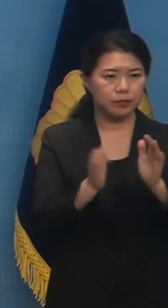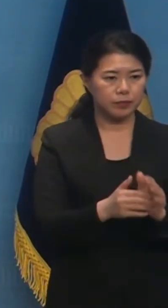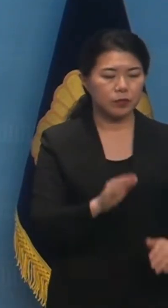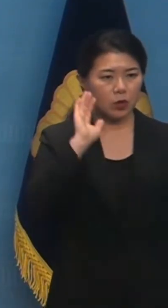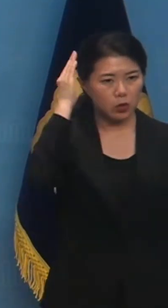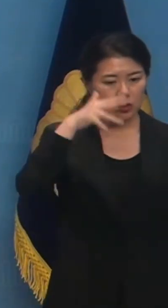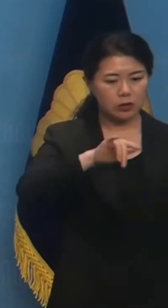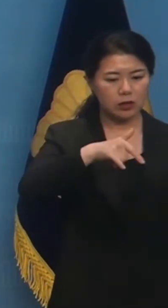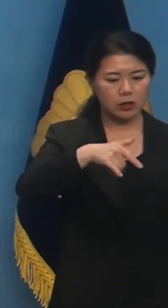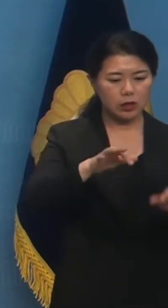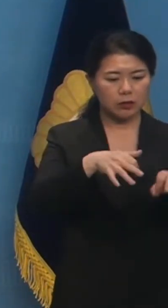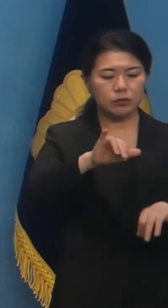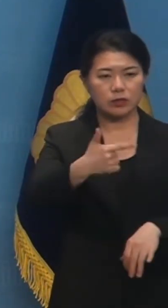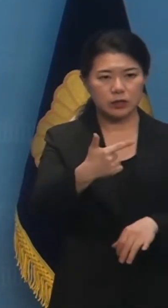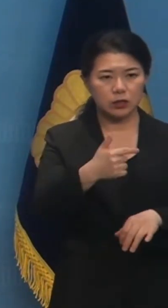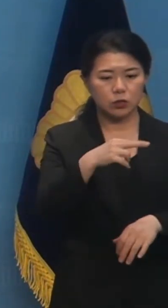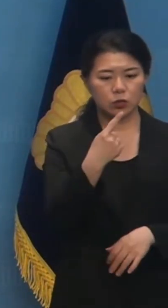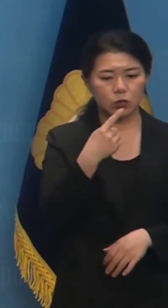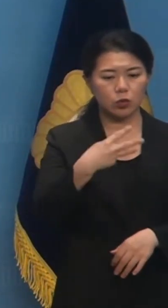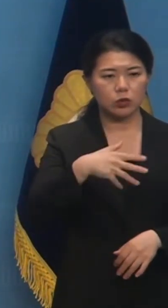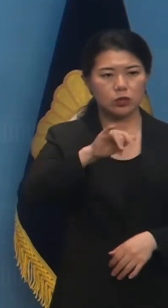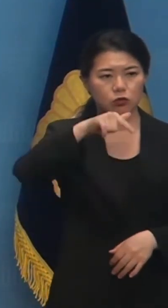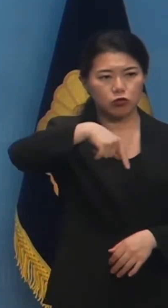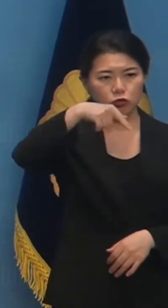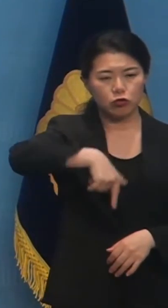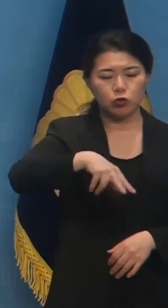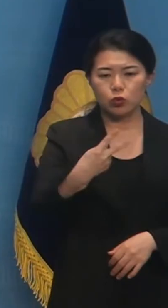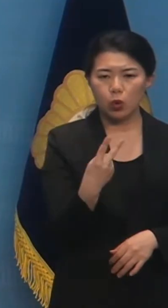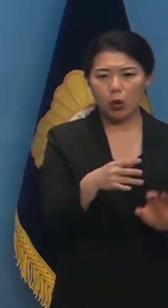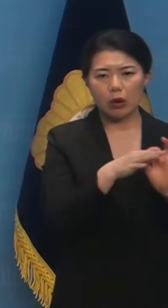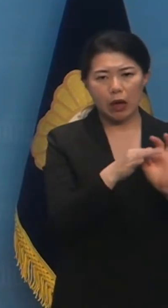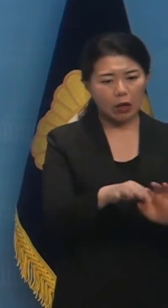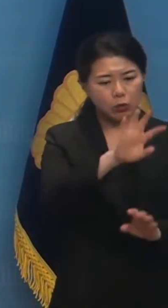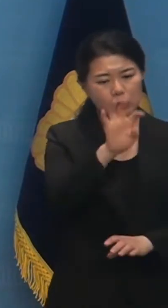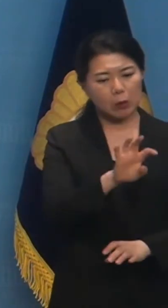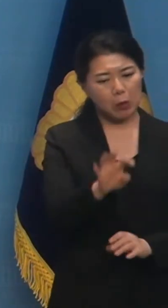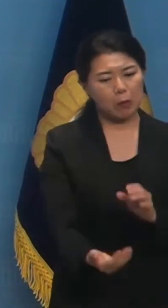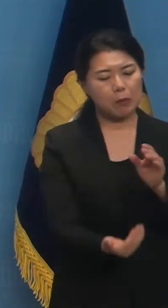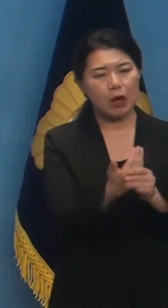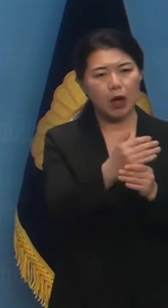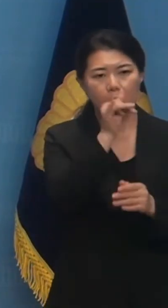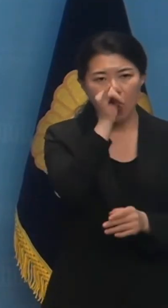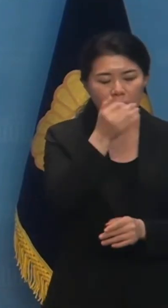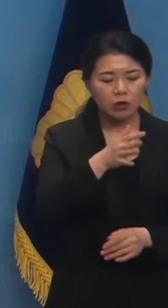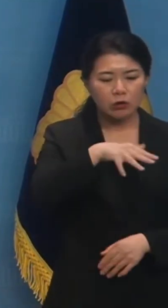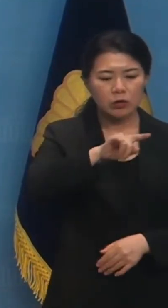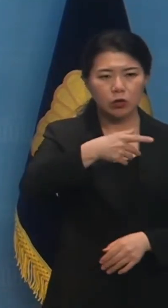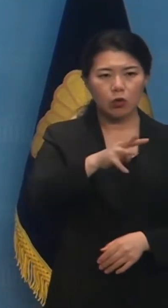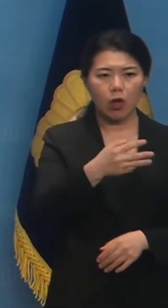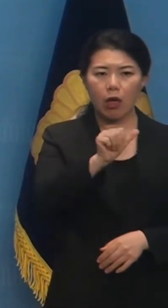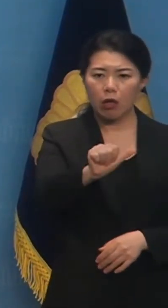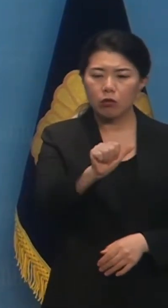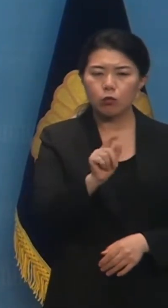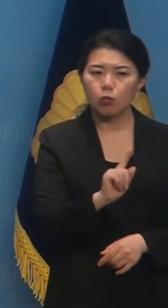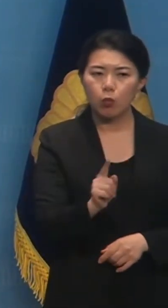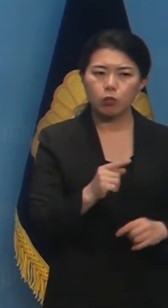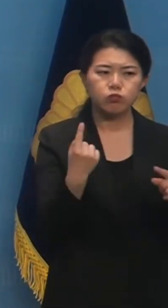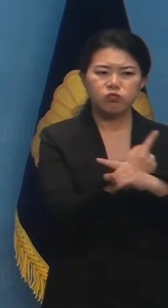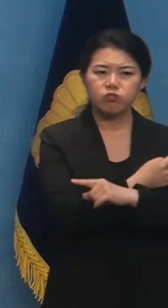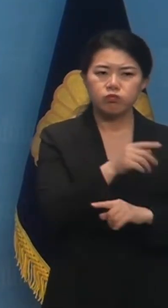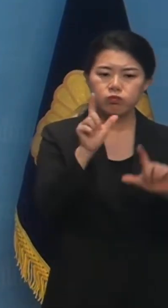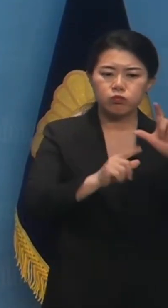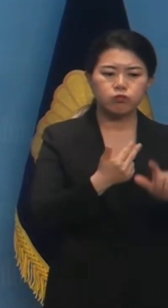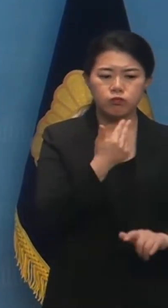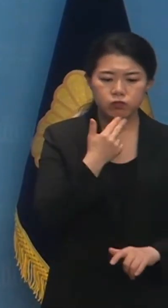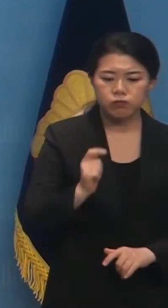김진애 돌직구쇼에서 유사한 문제 사례가 지속적으로 발생되고 있음에도 불구하고 채널A는 전혀 개선된